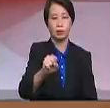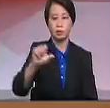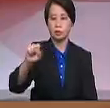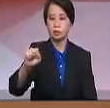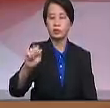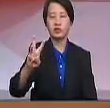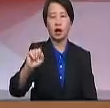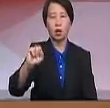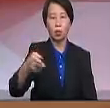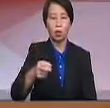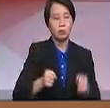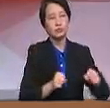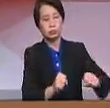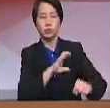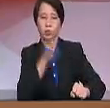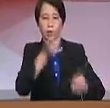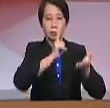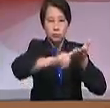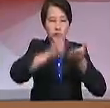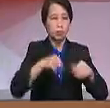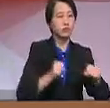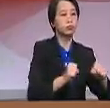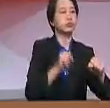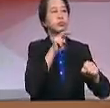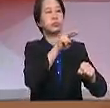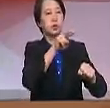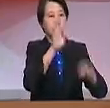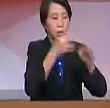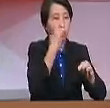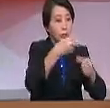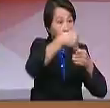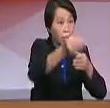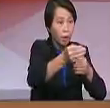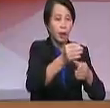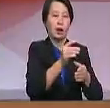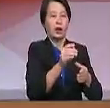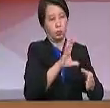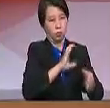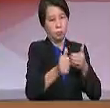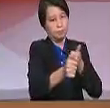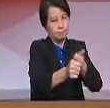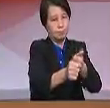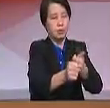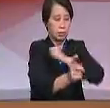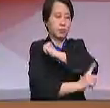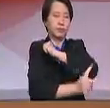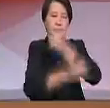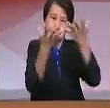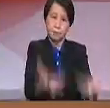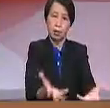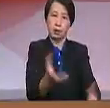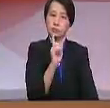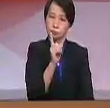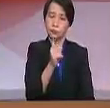sekalipun, jika ditangkap, mereka juga akan dikenakan hukuman yang berat. Jadi